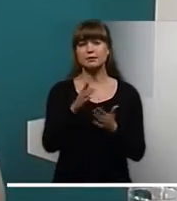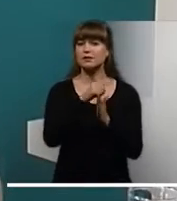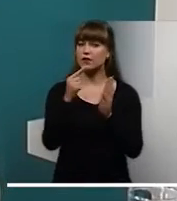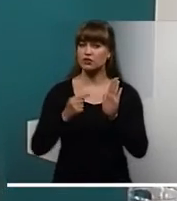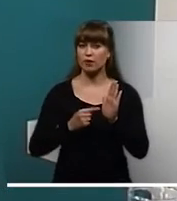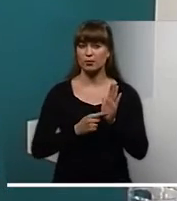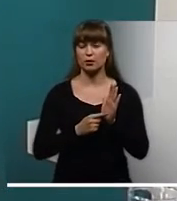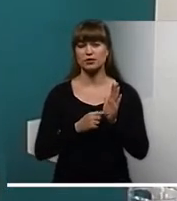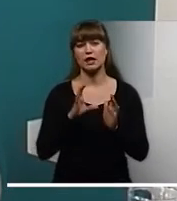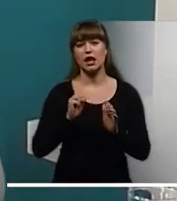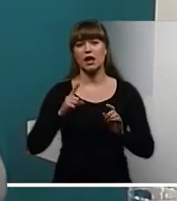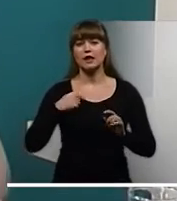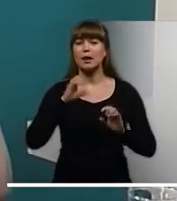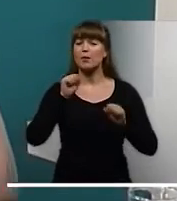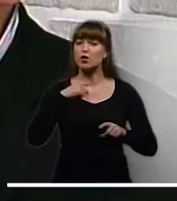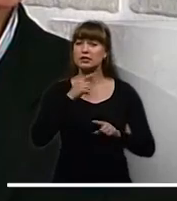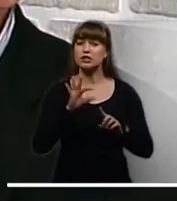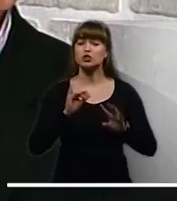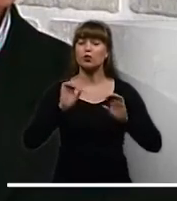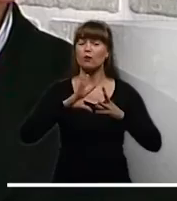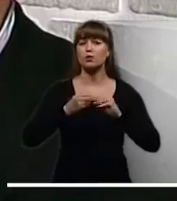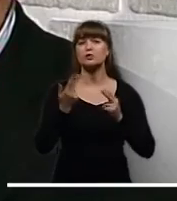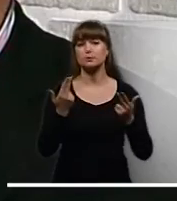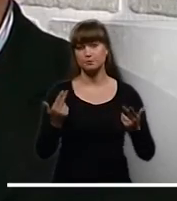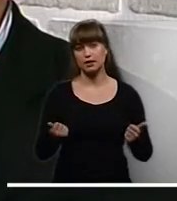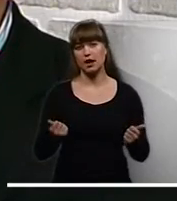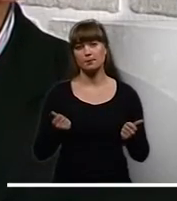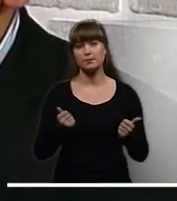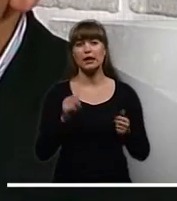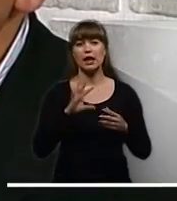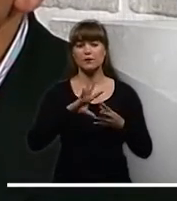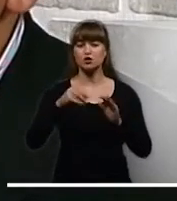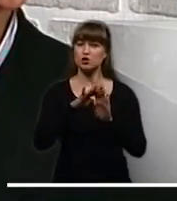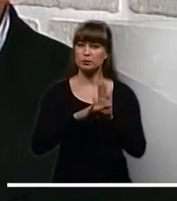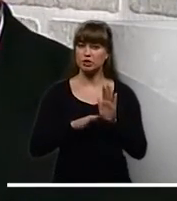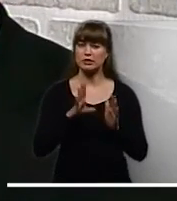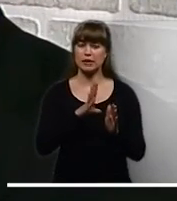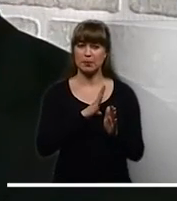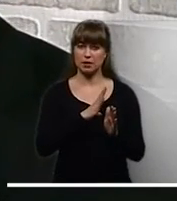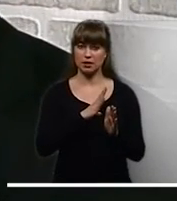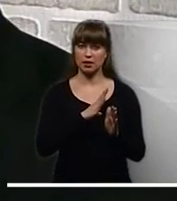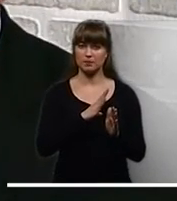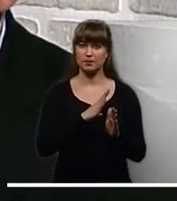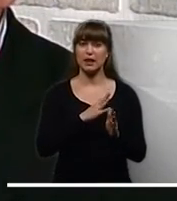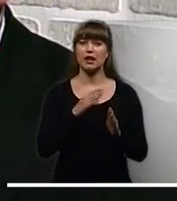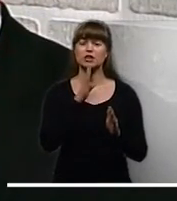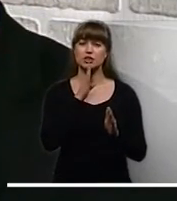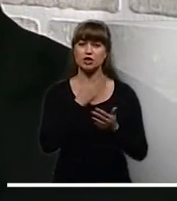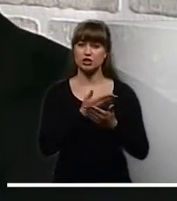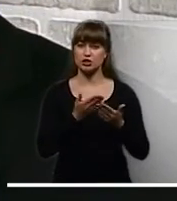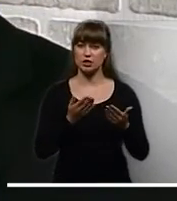Спасибо за ваш вопрос. Я могу сказать, что в общем да, потому что все эти, то, что перечислено было